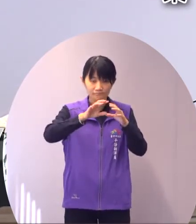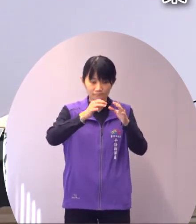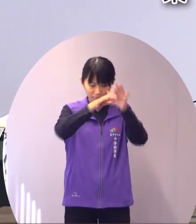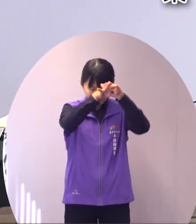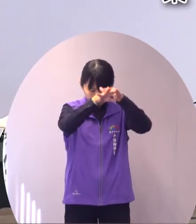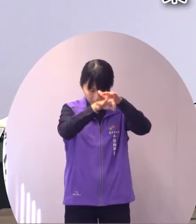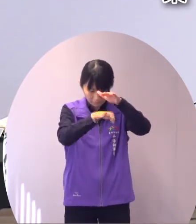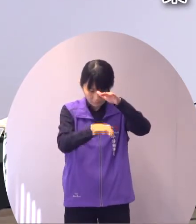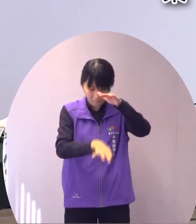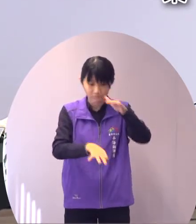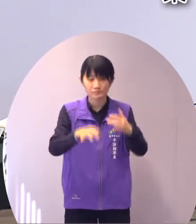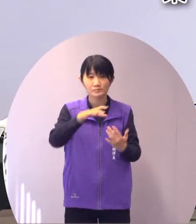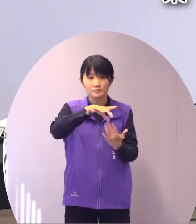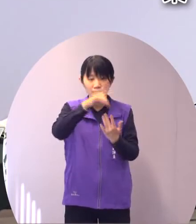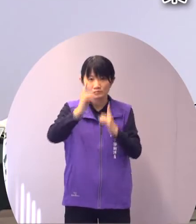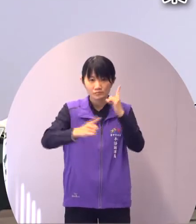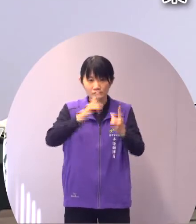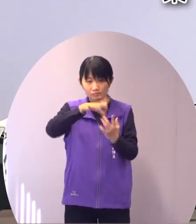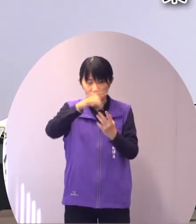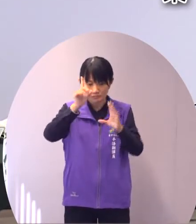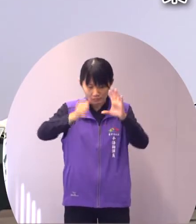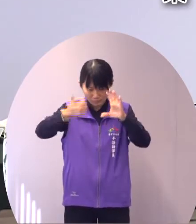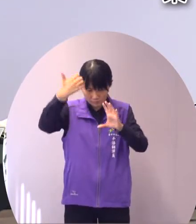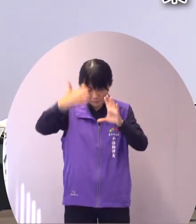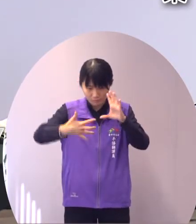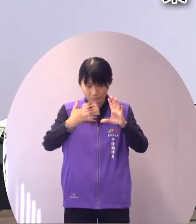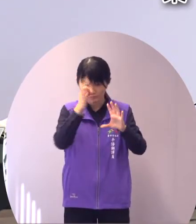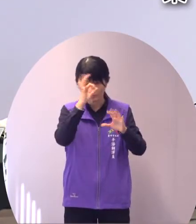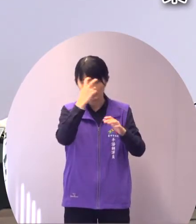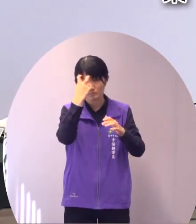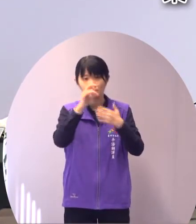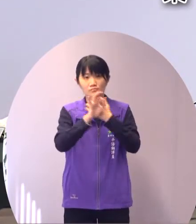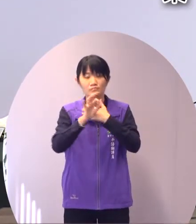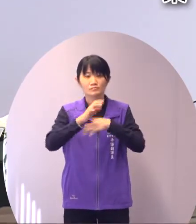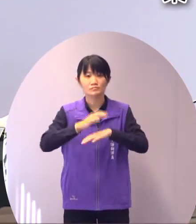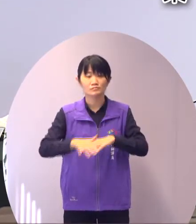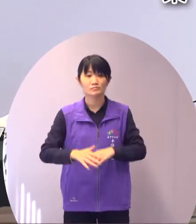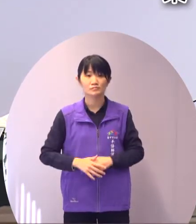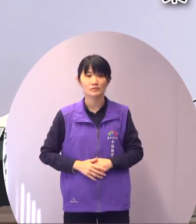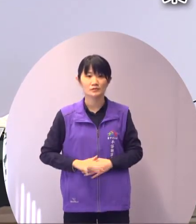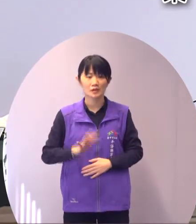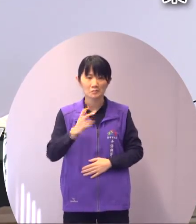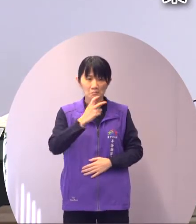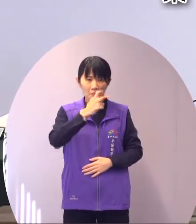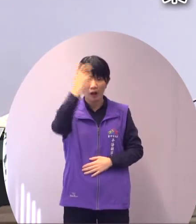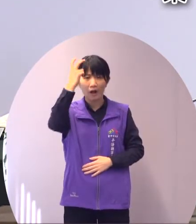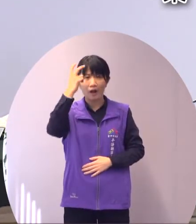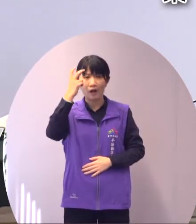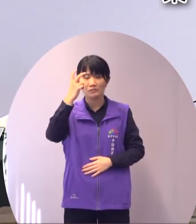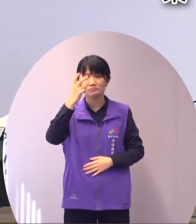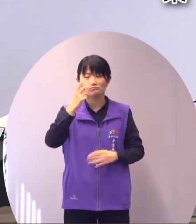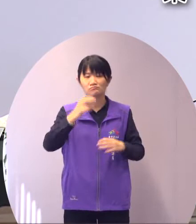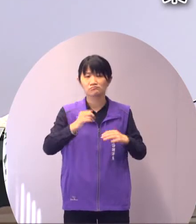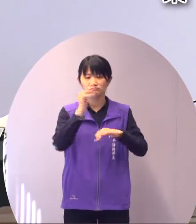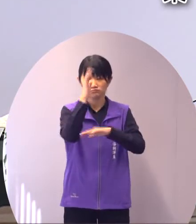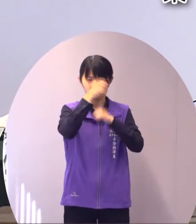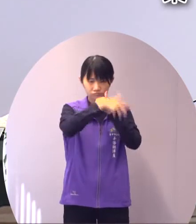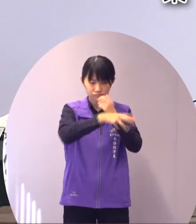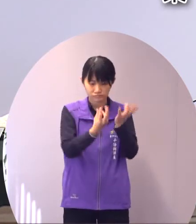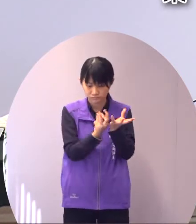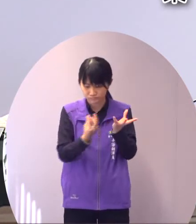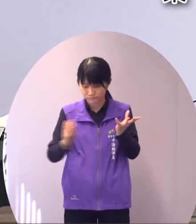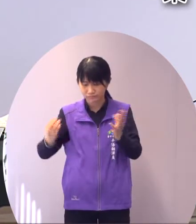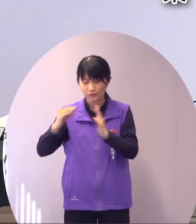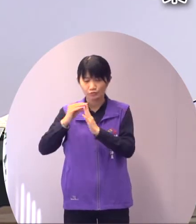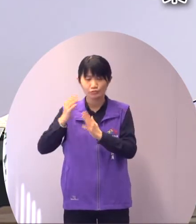的 email 啊，可是这个每年这个抽测下来，还是有一些局处哈，这个表现